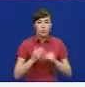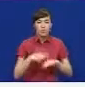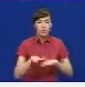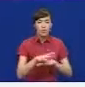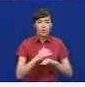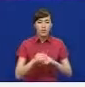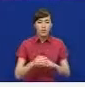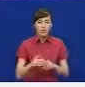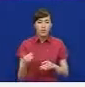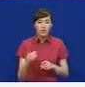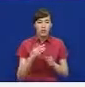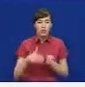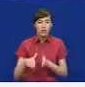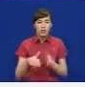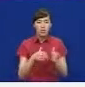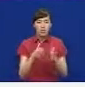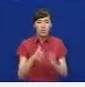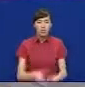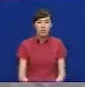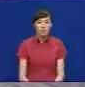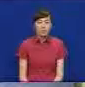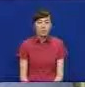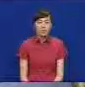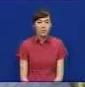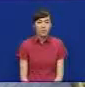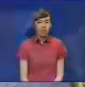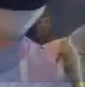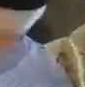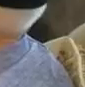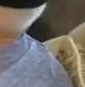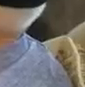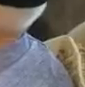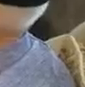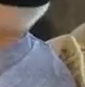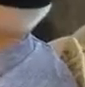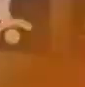апарар сара жол. Дидар Өмірзақова, Талғат Елеубеков, Жазира Лекерова, оңтүстік ақпарат.